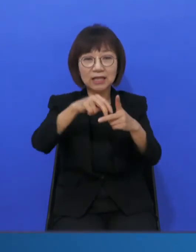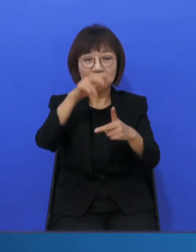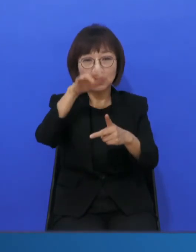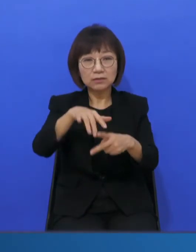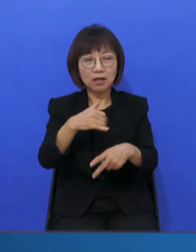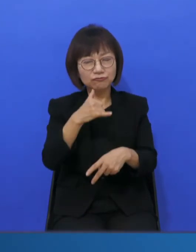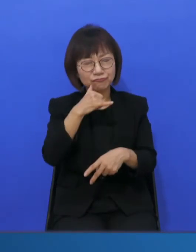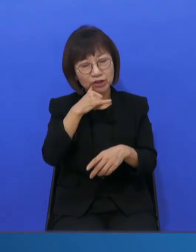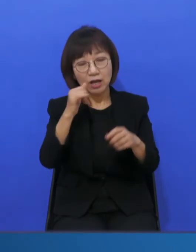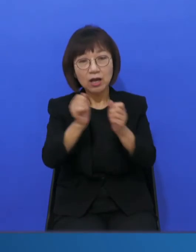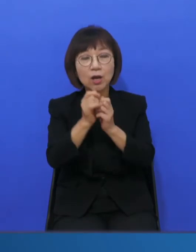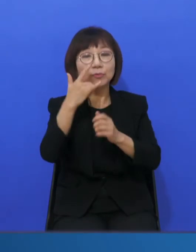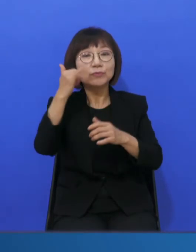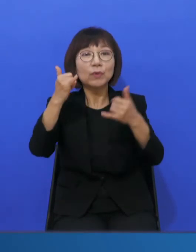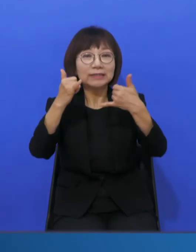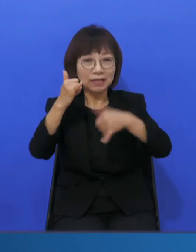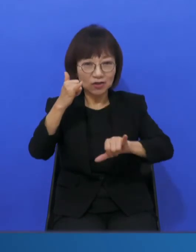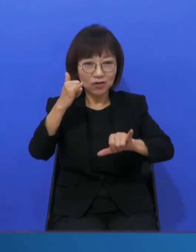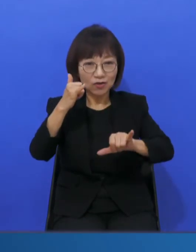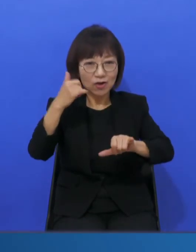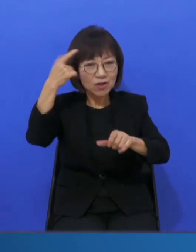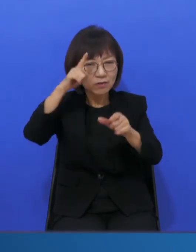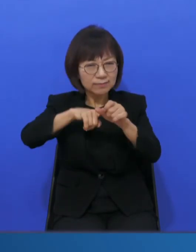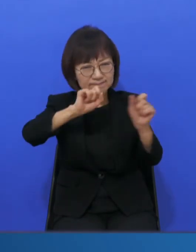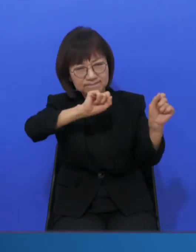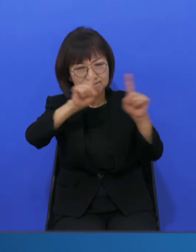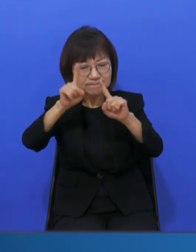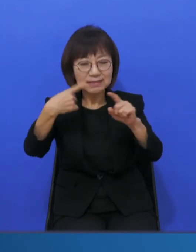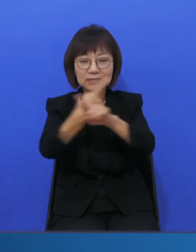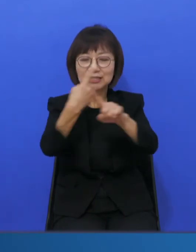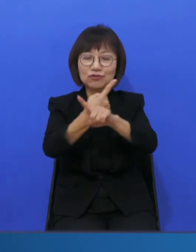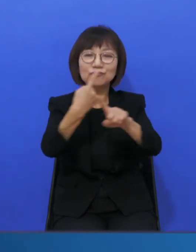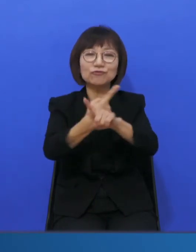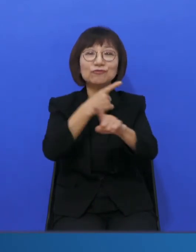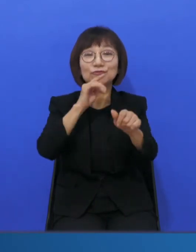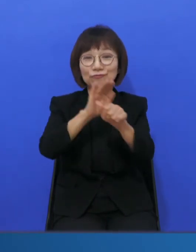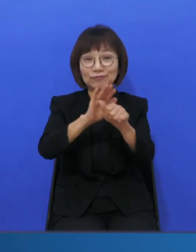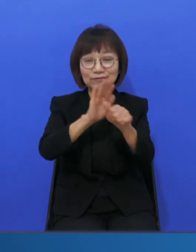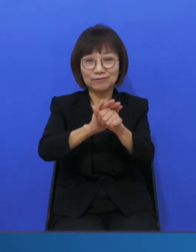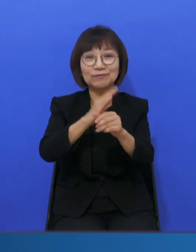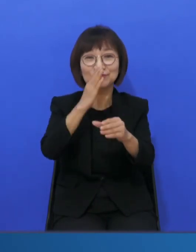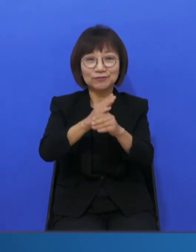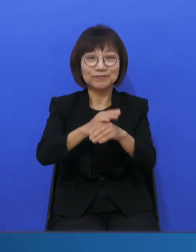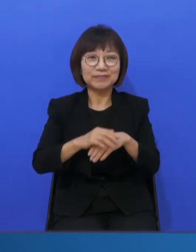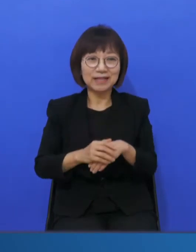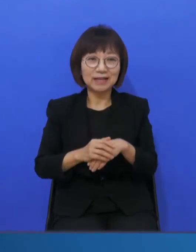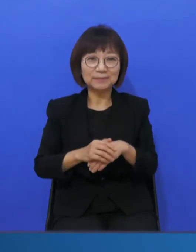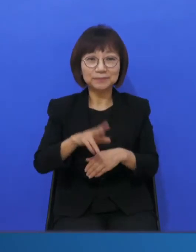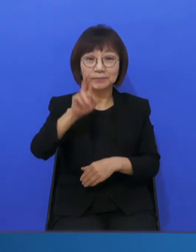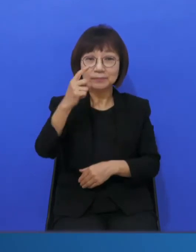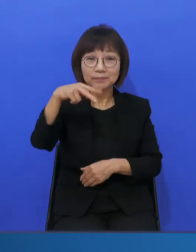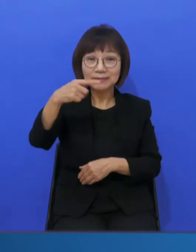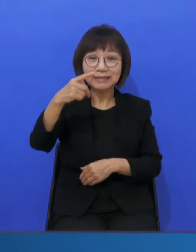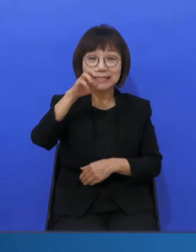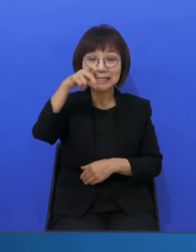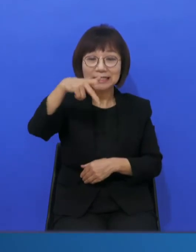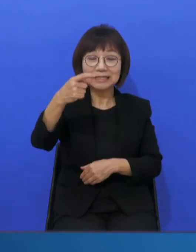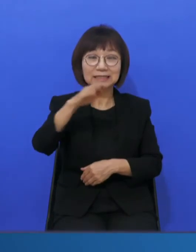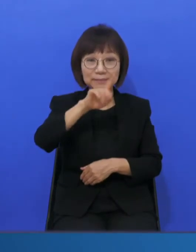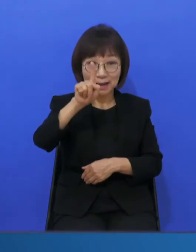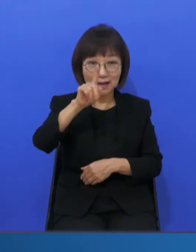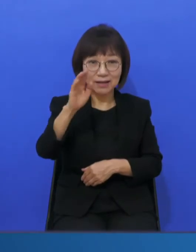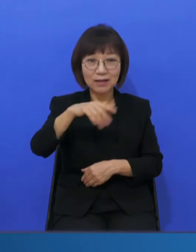마약에 중독된 부모와 자녀들을 영적으로 살리는 치유 사역을 진행하고 계십니다. 모스크바에 계신